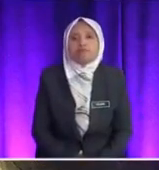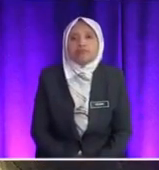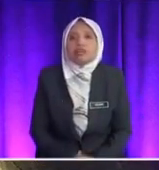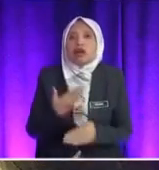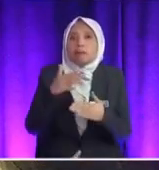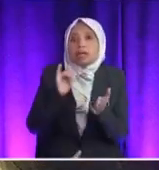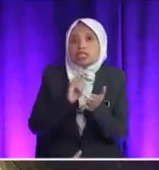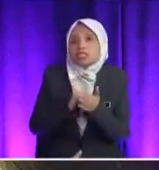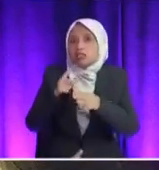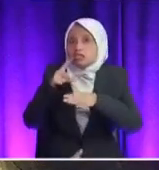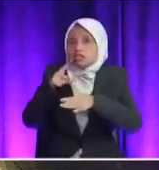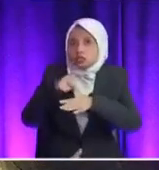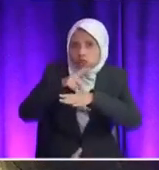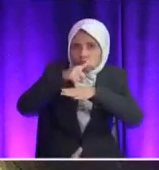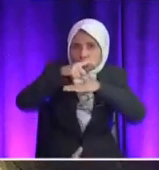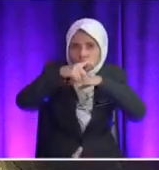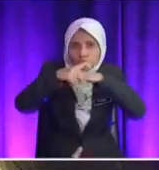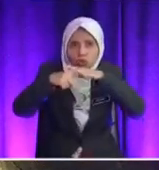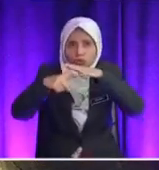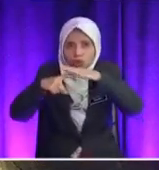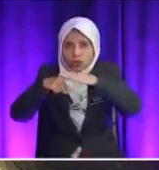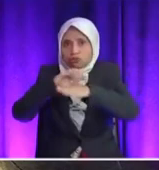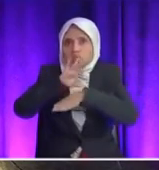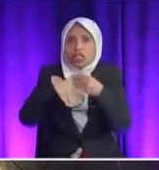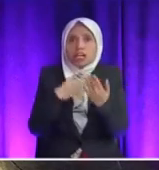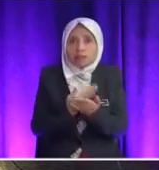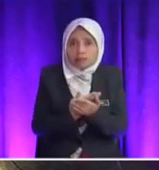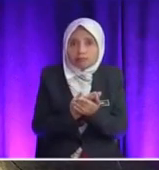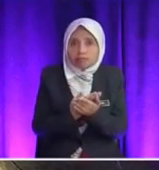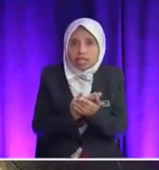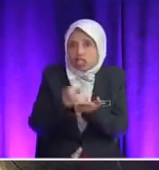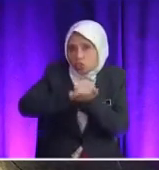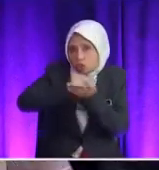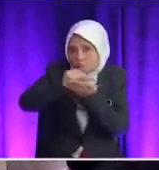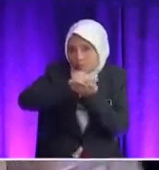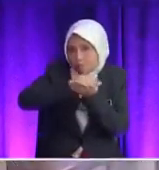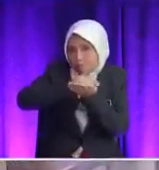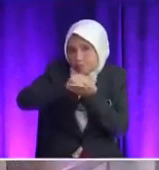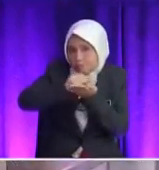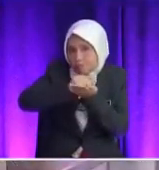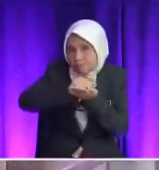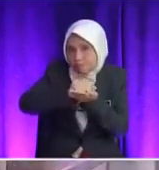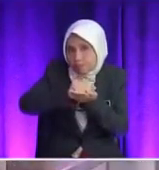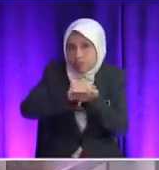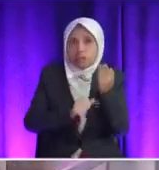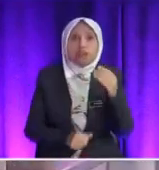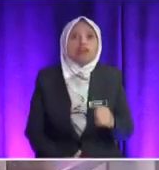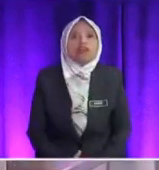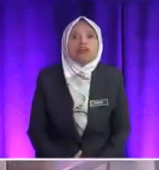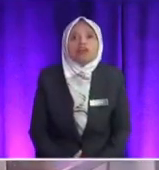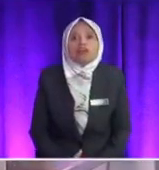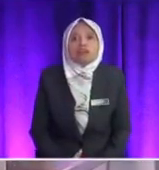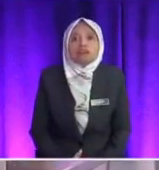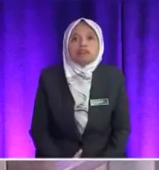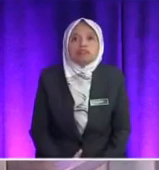lepasin sembuh kemudian ya kita cuci Hah Kalau Raja